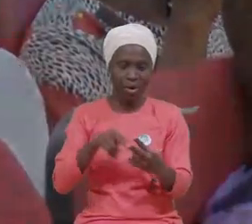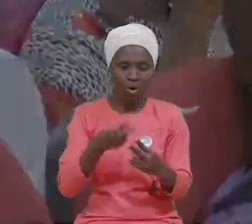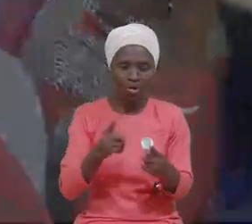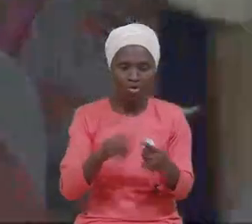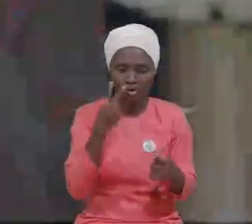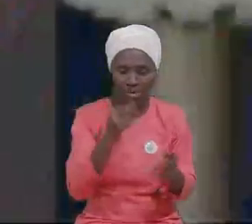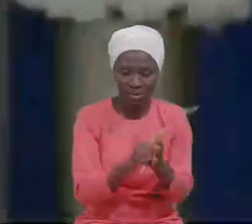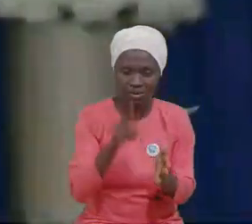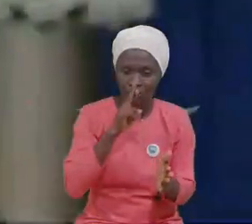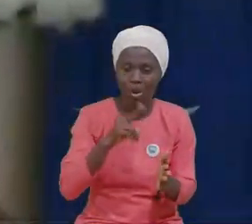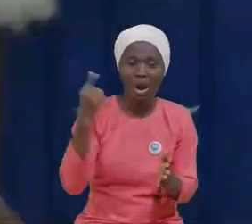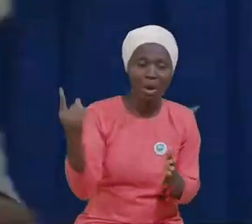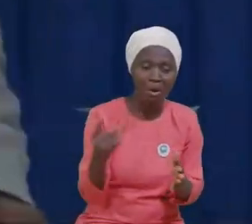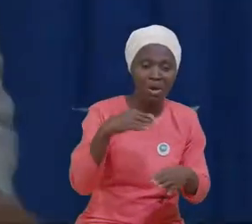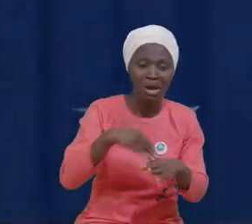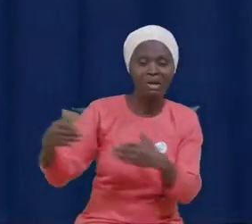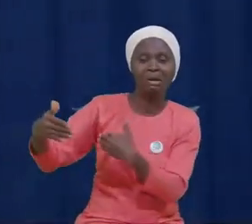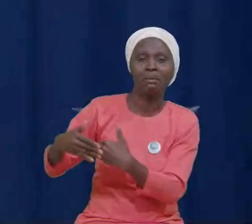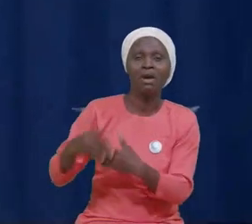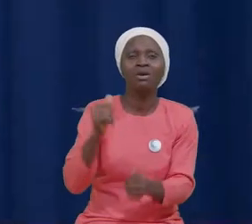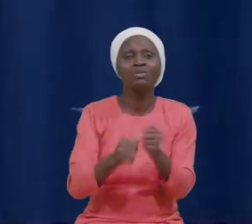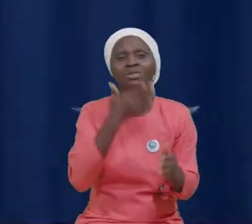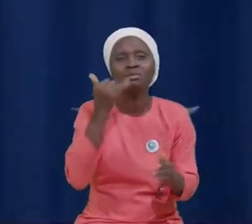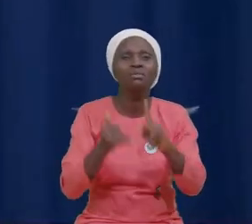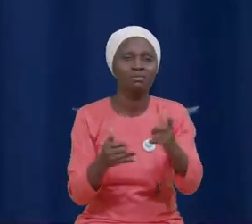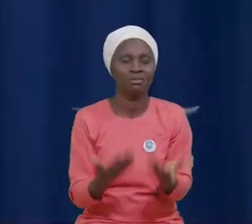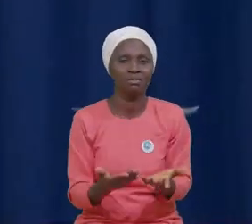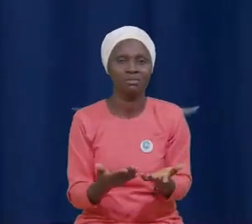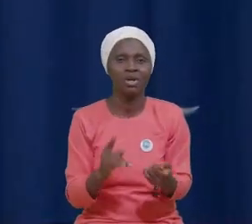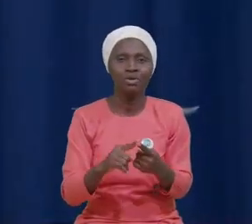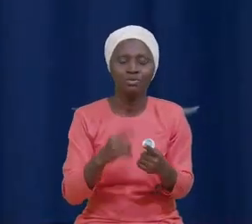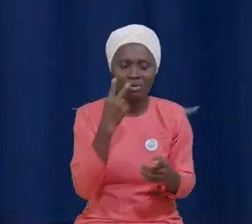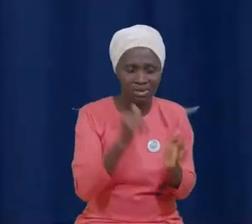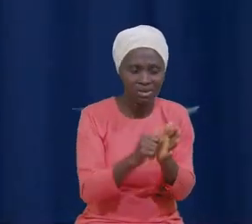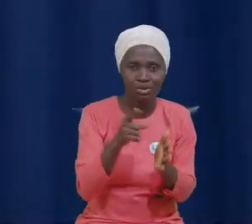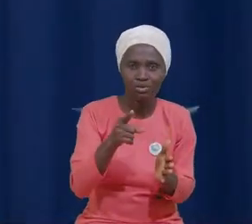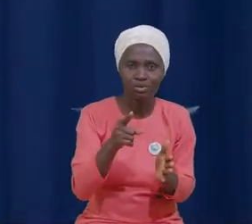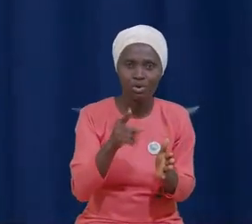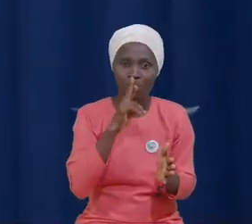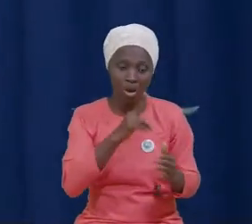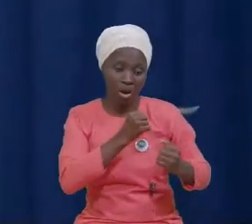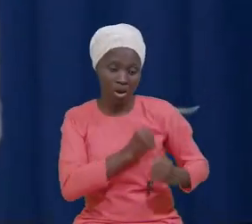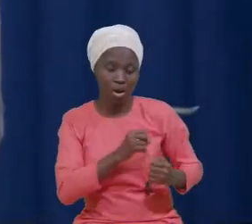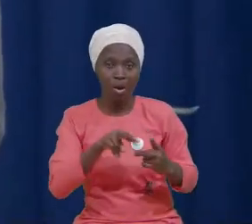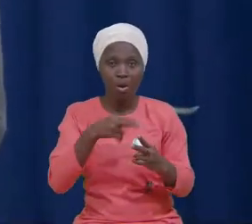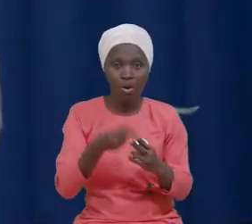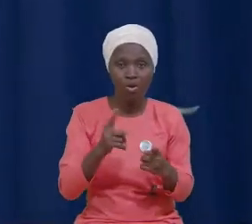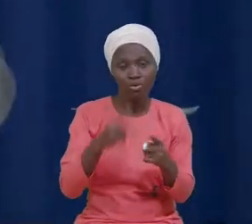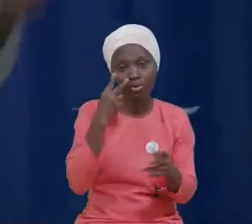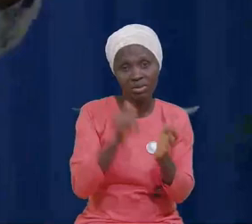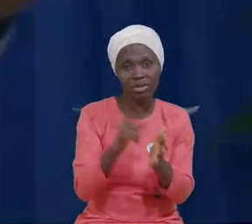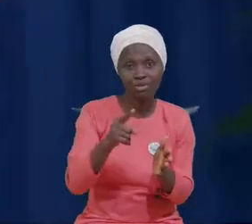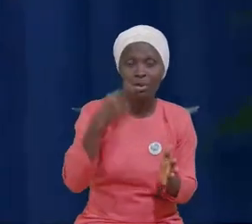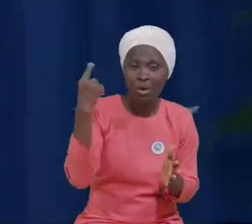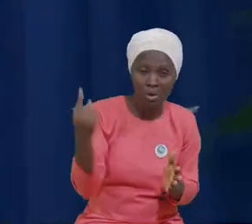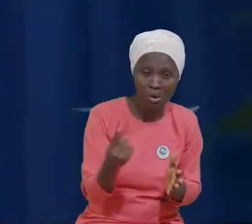Être si humilié et marcher la tête baissée comme ça et ne voulant pas voir le